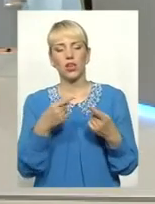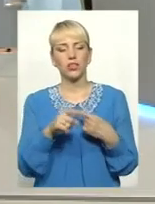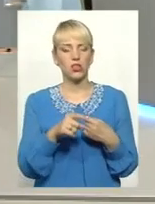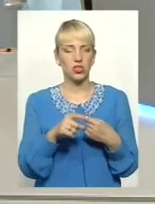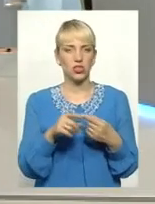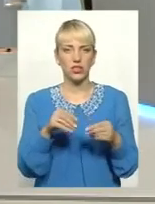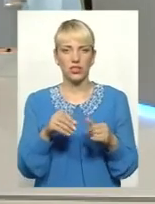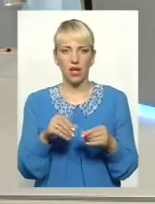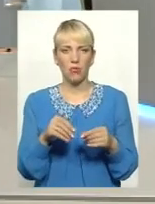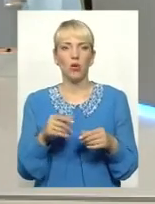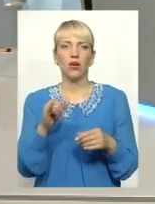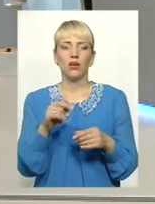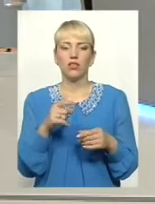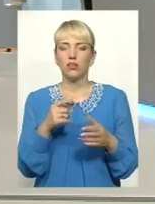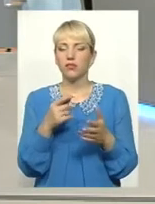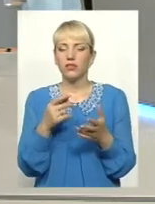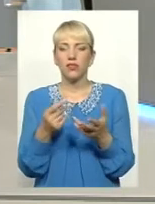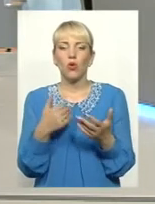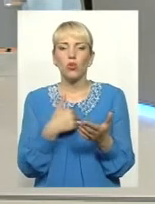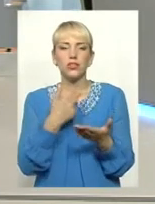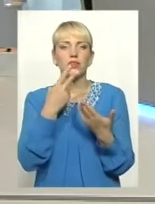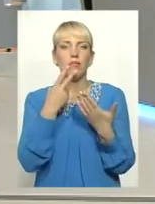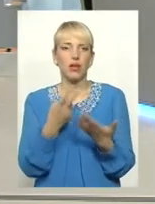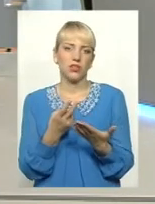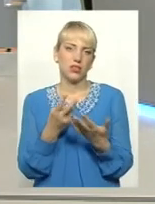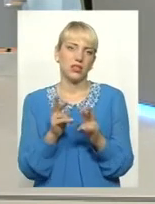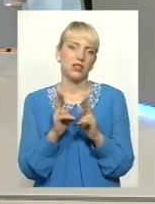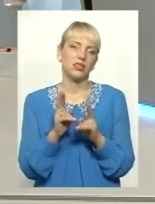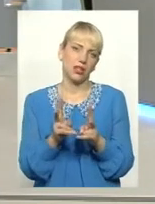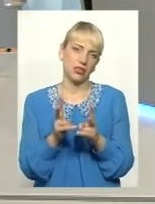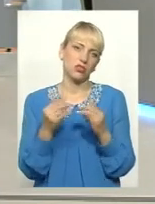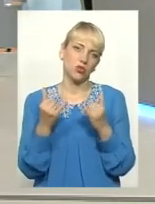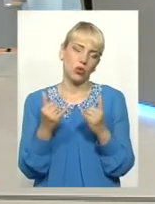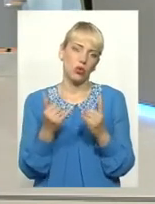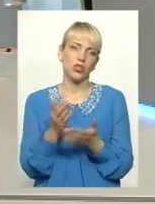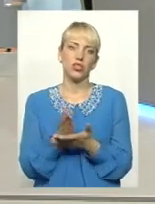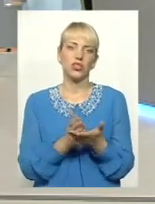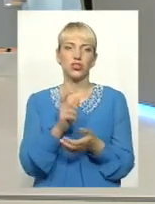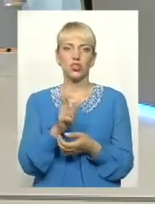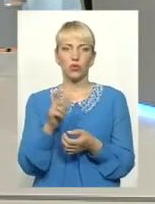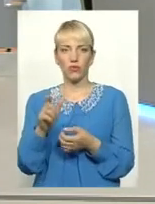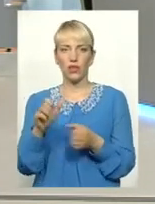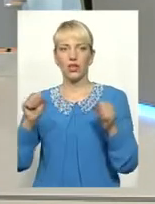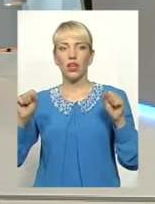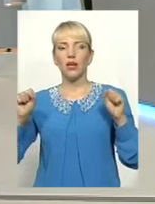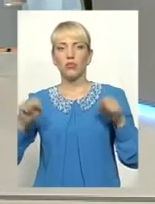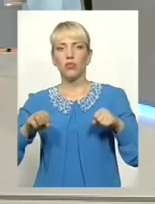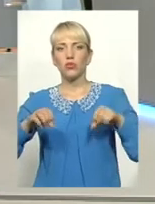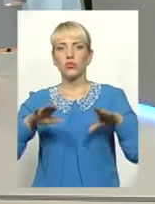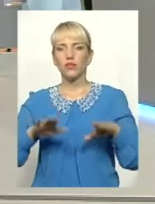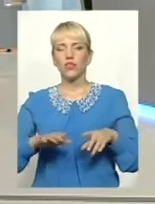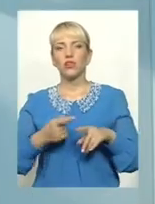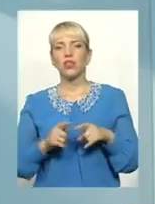і ці ділянки під кимось. От хочеться бачити, як сьогодні чиновники можуть вирішити те, про